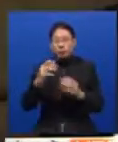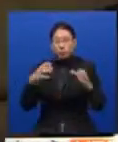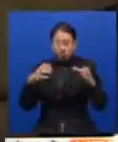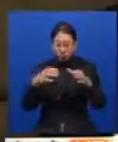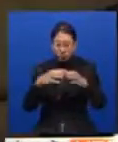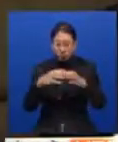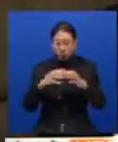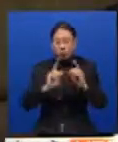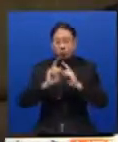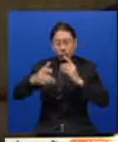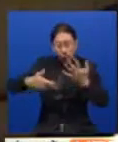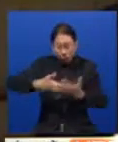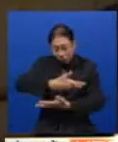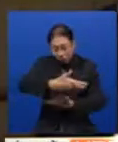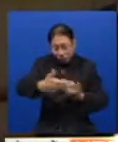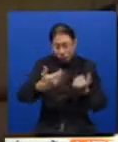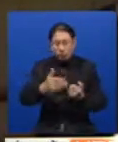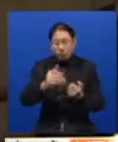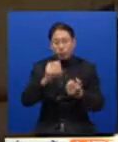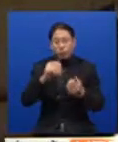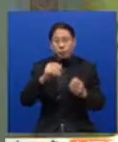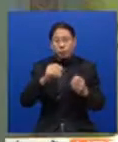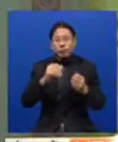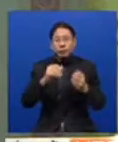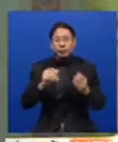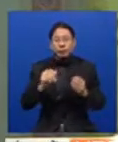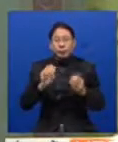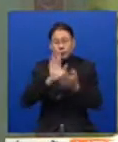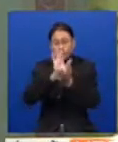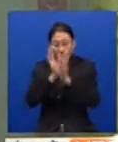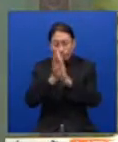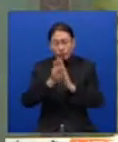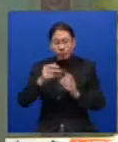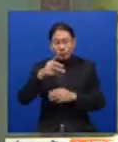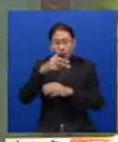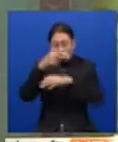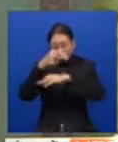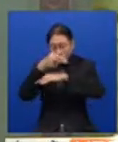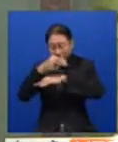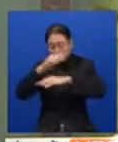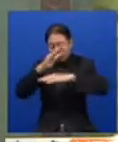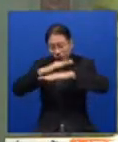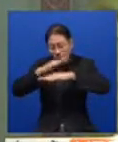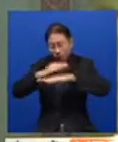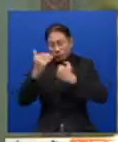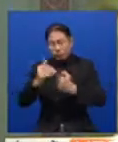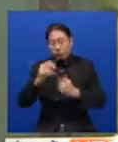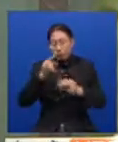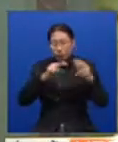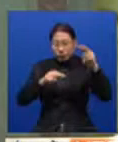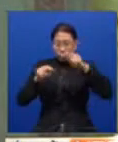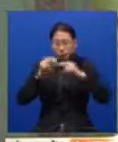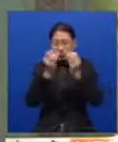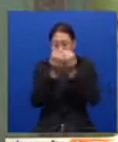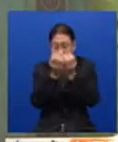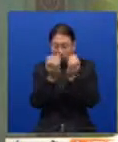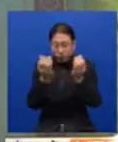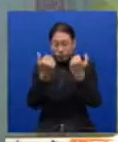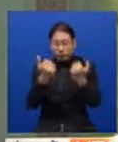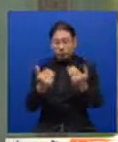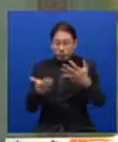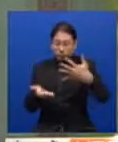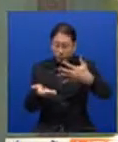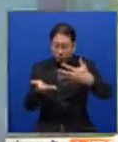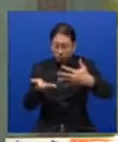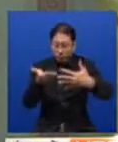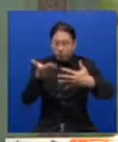จัดสัมมนาการปฏิรูปสื่อเพื่อพัฒนากลไกกำกับดูแลด้านจริยธรรมการยกระดับมาตรฐานและระบบ